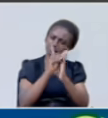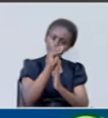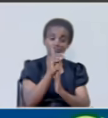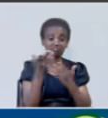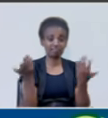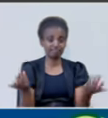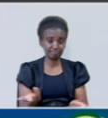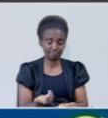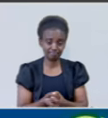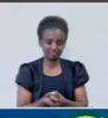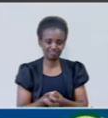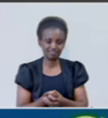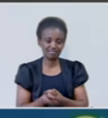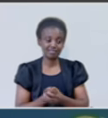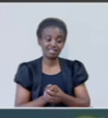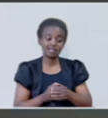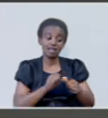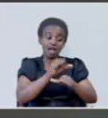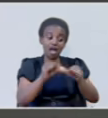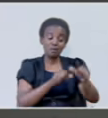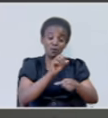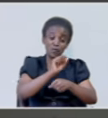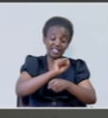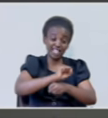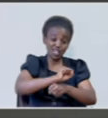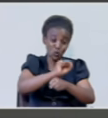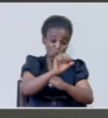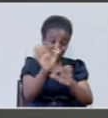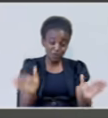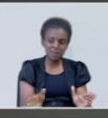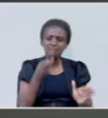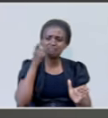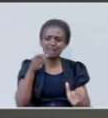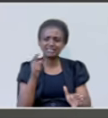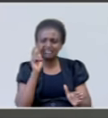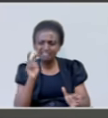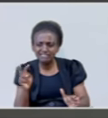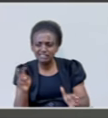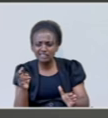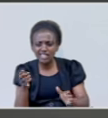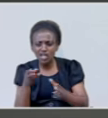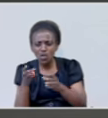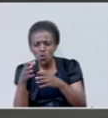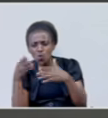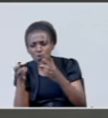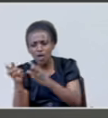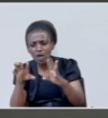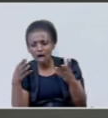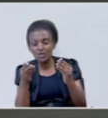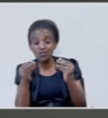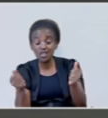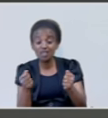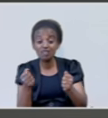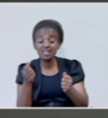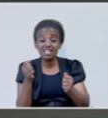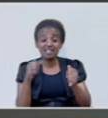il est de nos habitudes de nous entraider et de travailler avec la dernière énergie pour nous développer. Cette pandémie doit